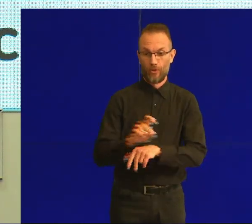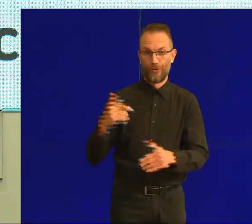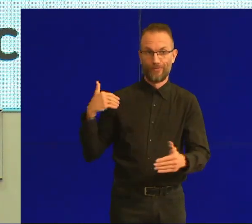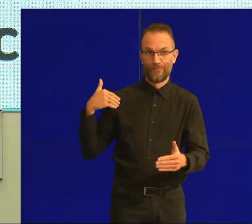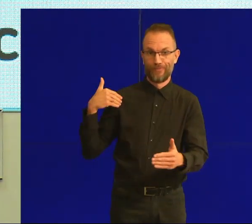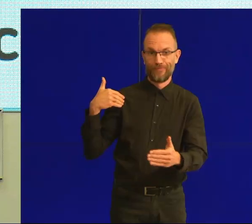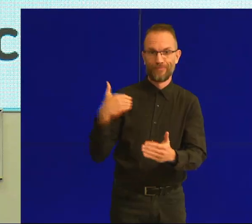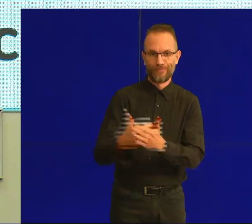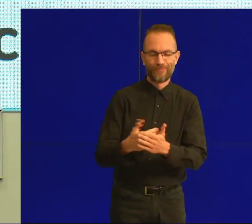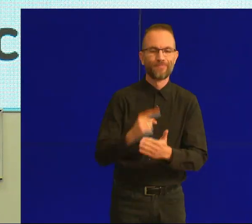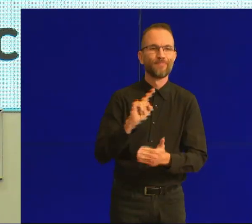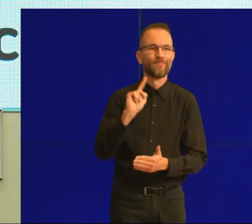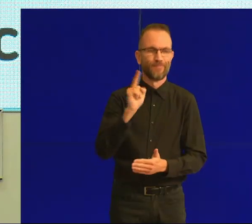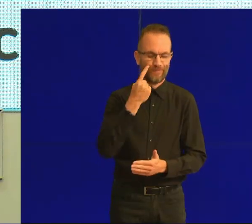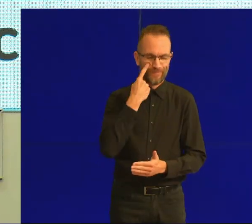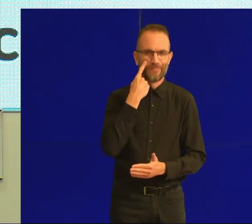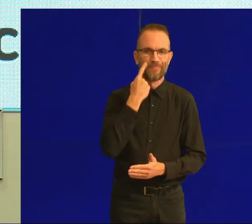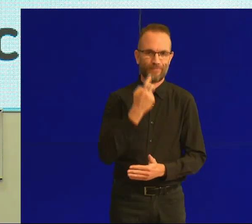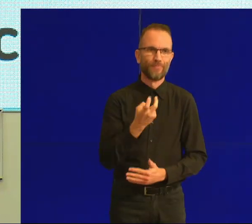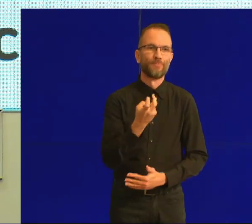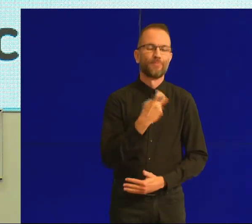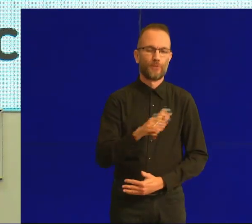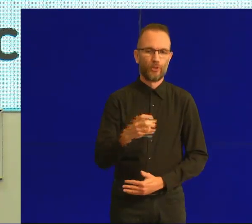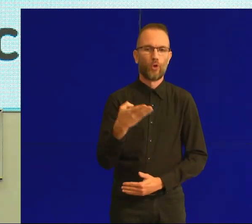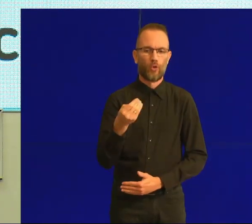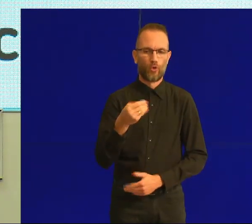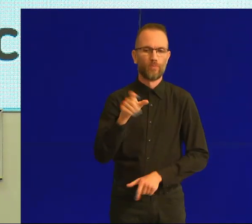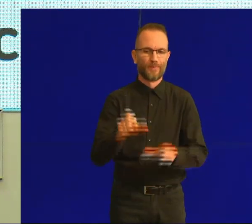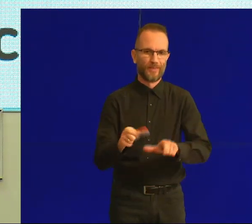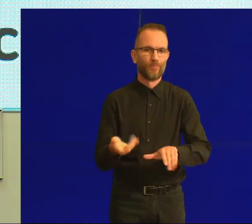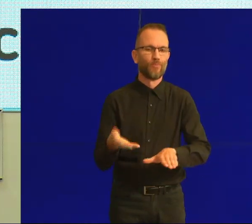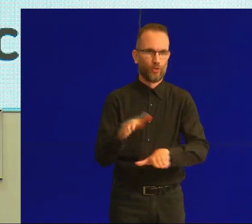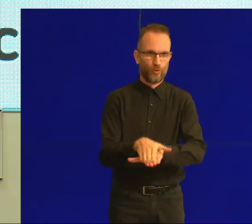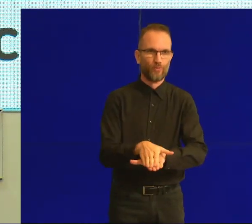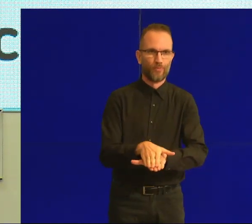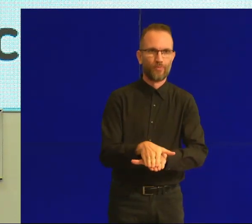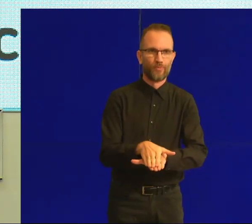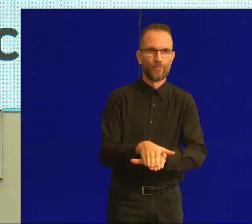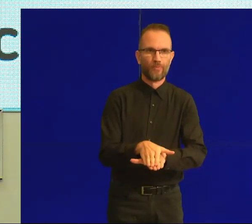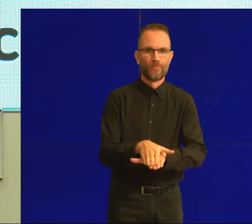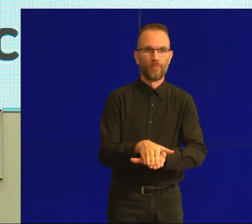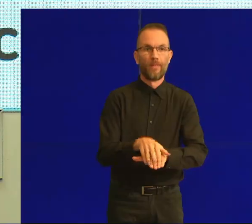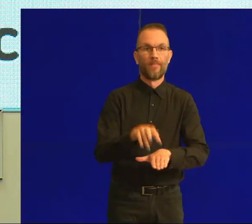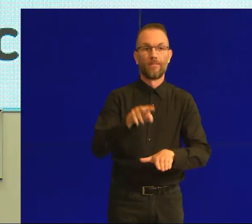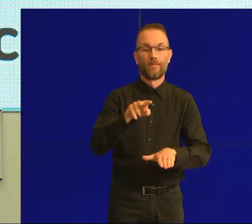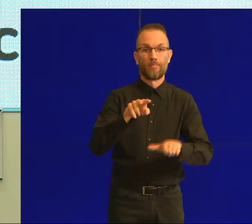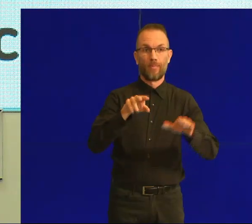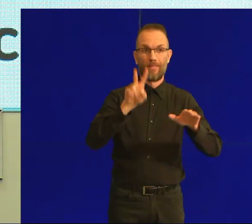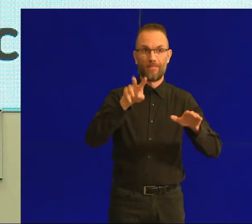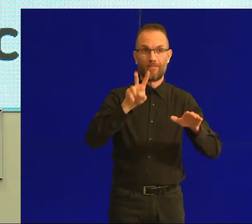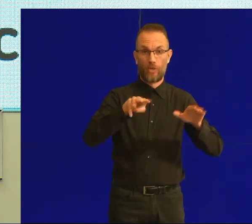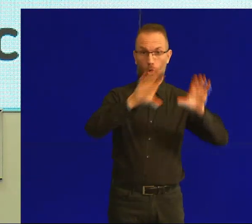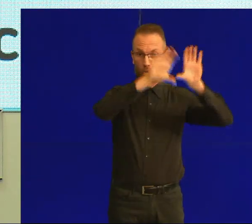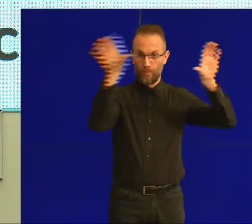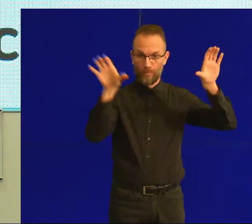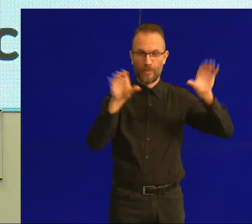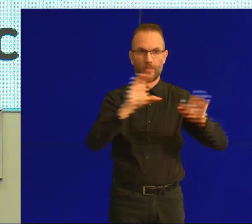de 290 personnes parmi celles-ci 119 était en flandre